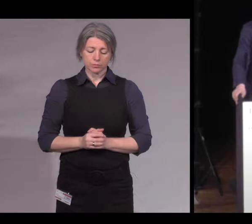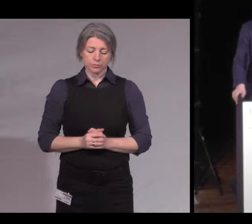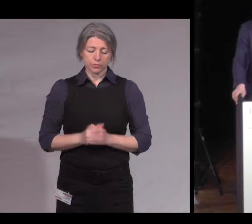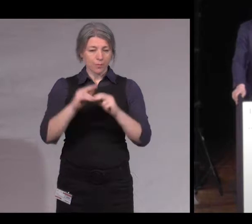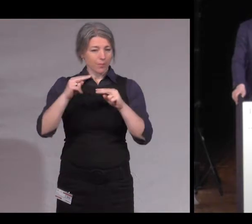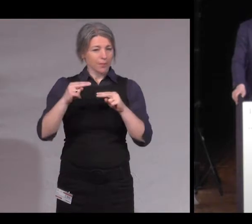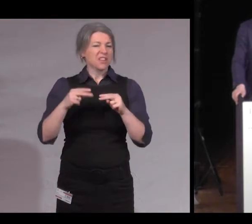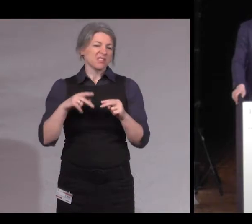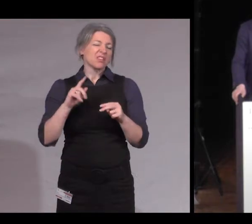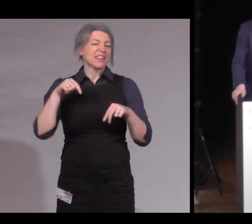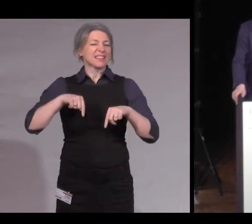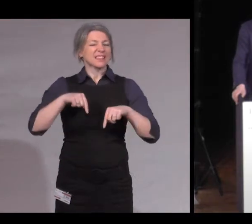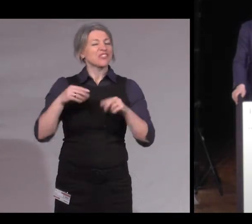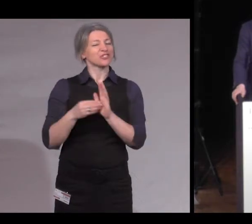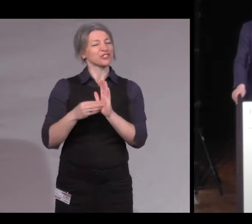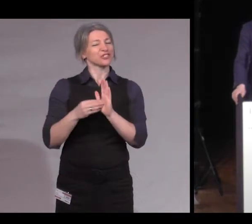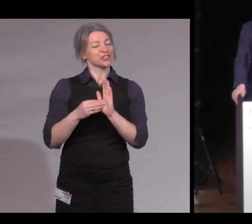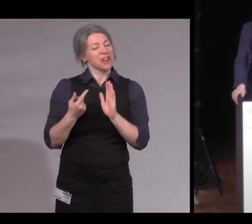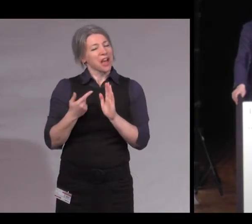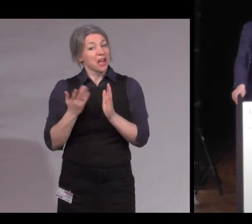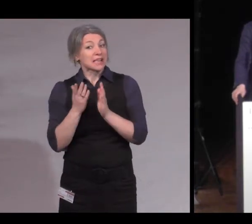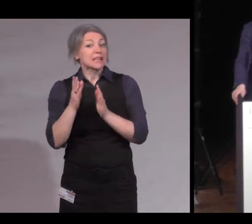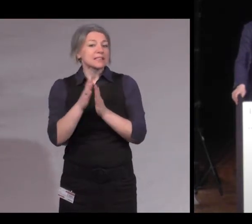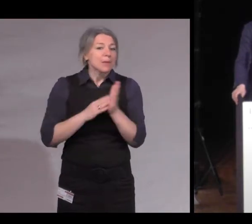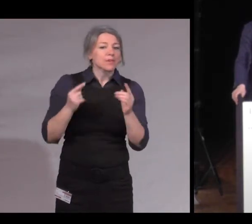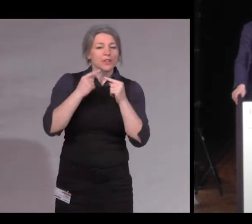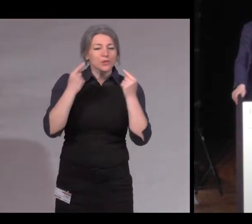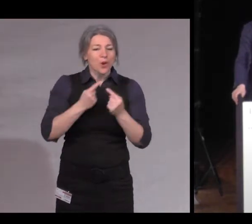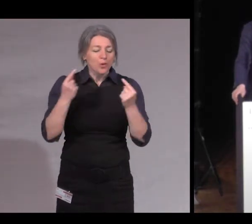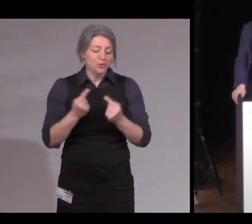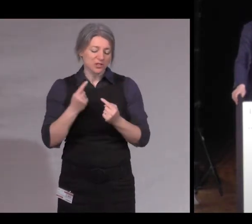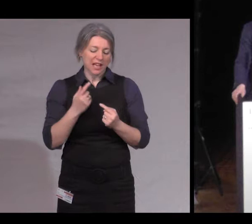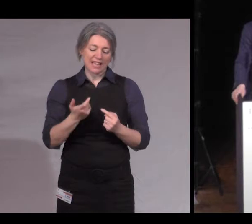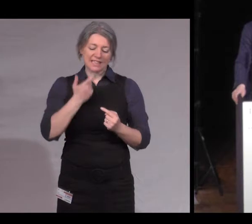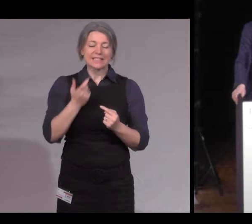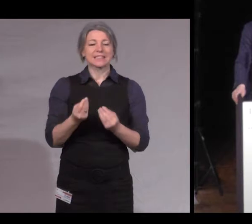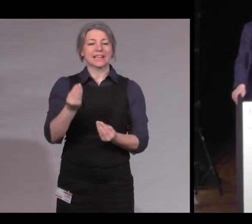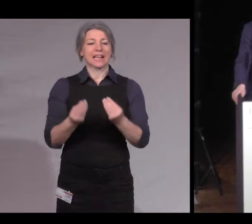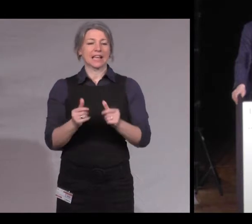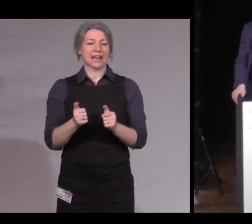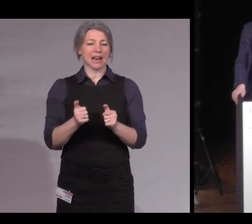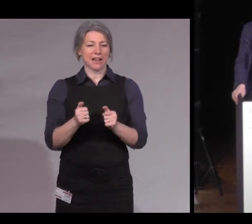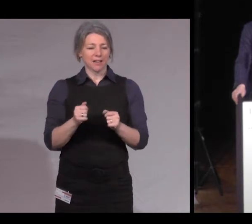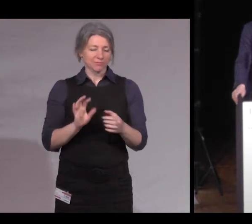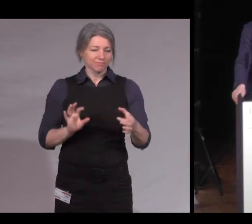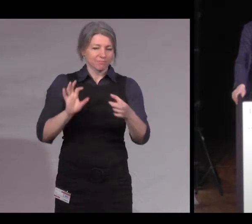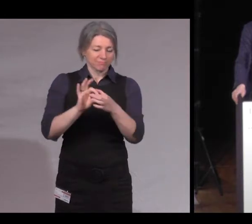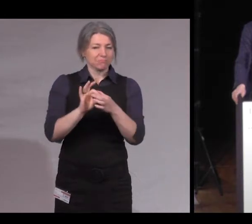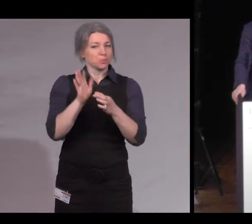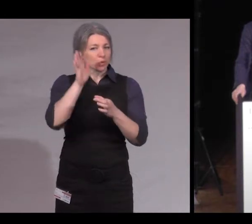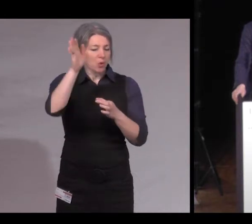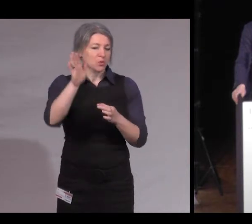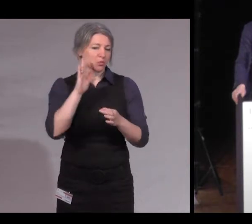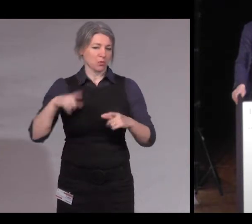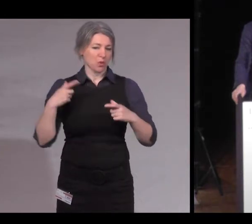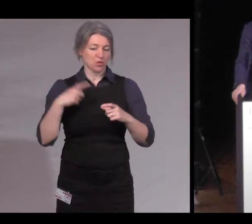Kde vidíme budoucnost, už to testujeme, 3D virtuální simulace, využíváme herní software, převádíme pohybovou terapii